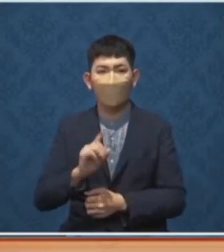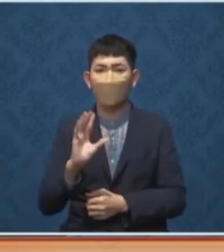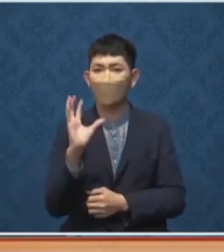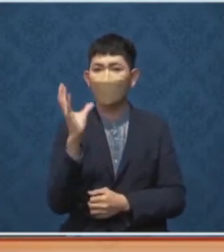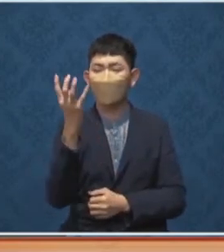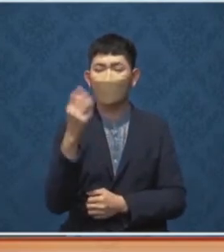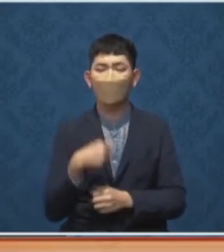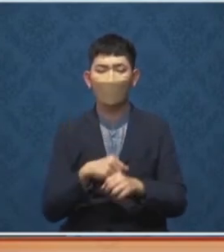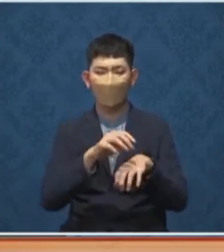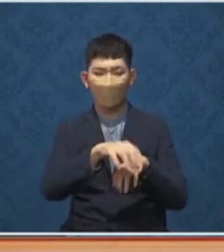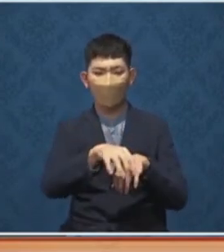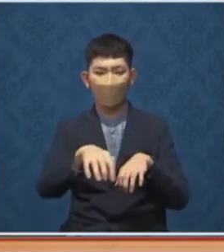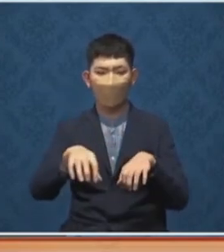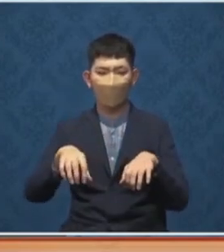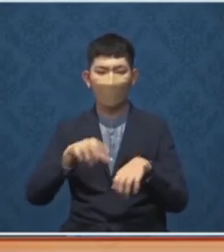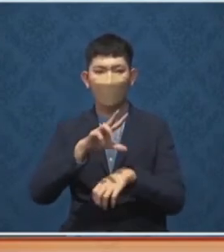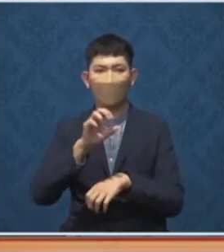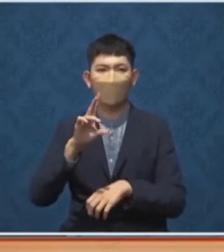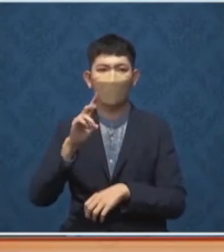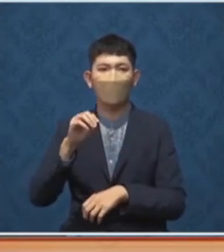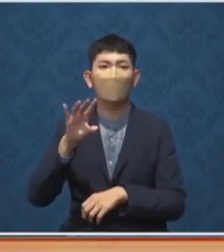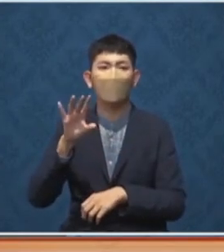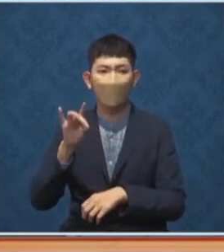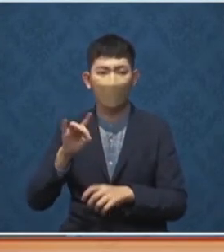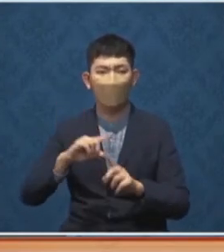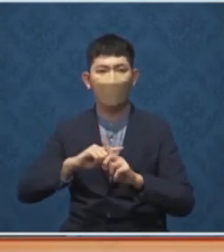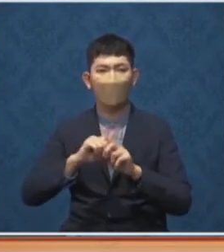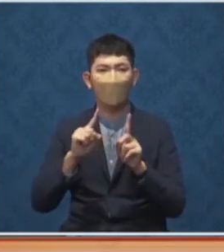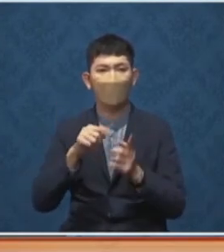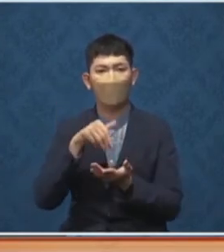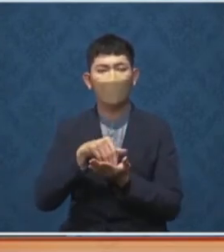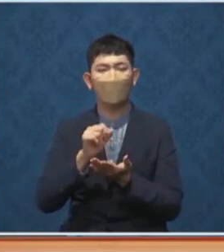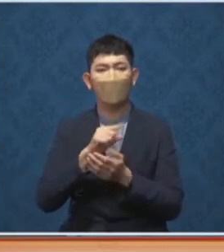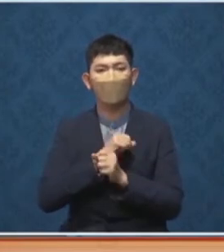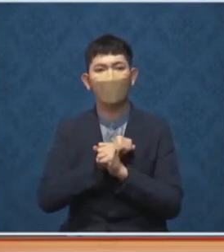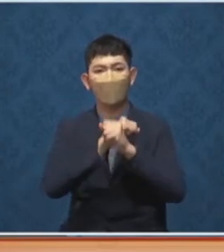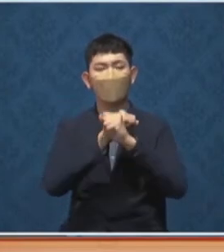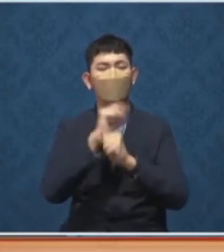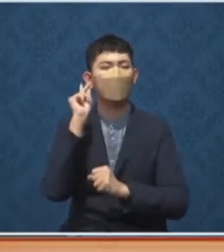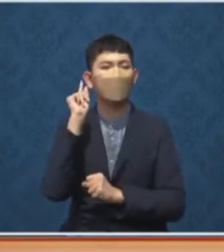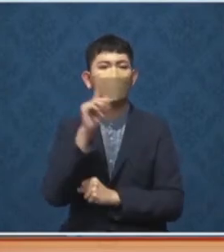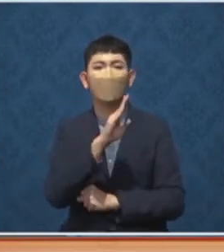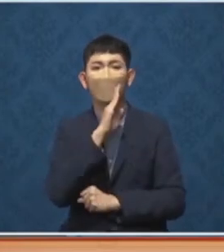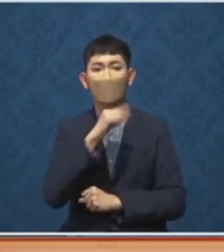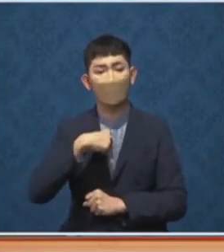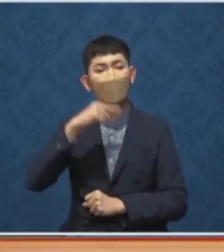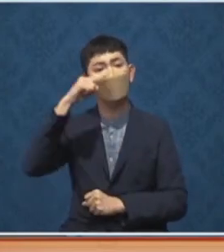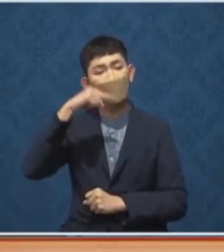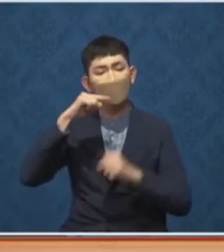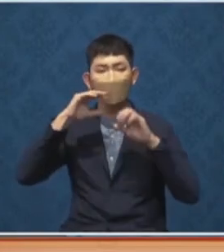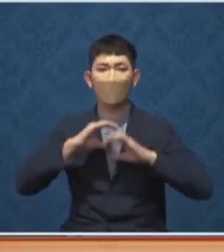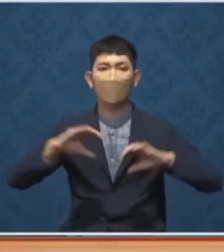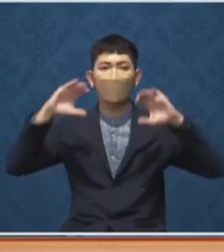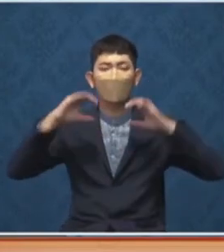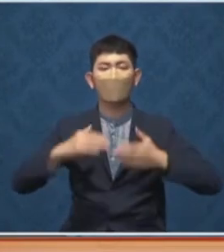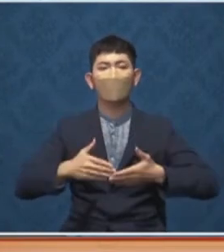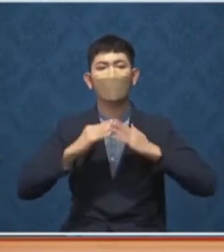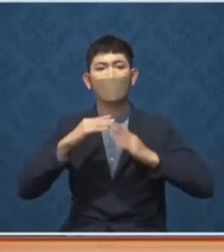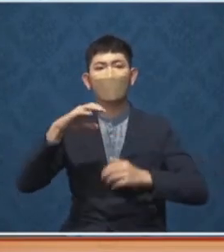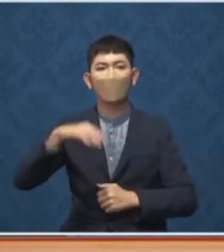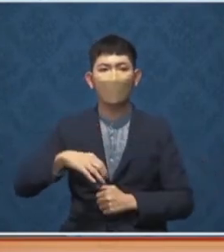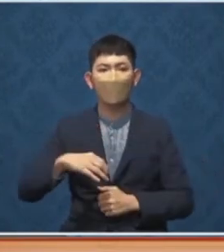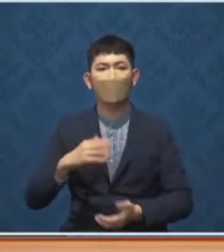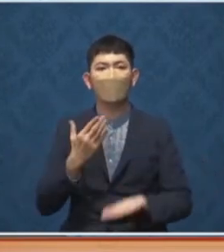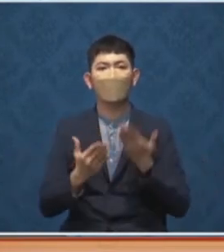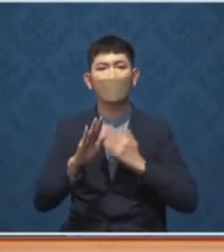378 หนวยงานก็ไม่นับรวมเอาศูยต่ตขอปร้มทจะตงโยรัฐบาลั้งของไทยเองหรอหน่วยงานอย่ สิบ